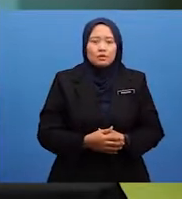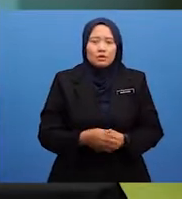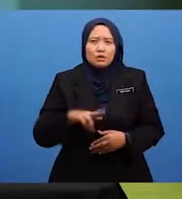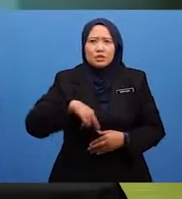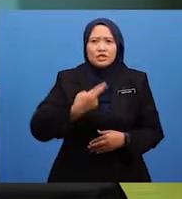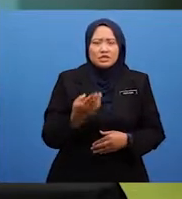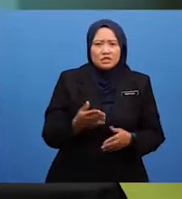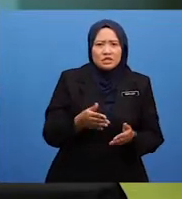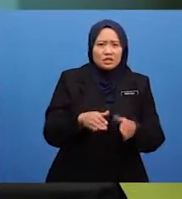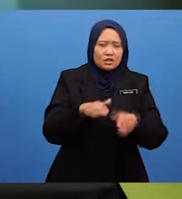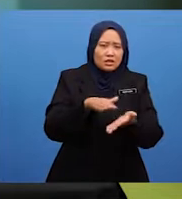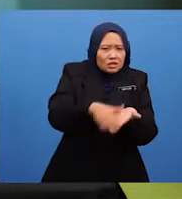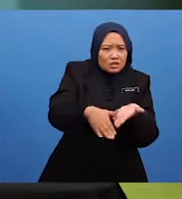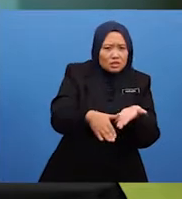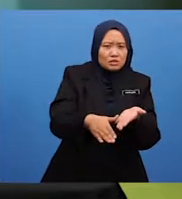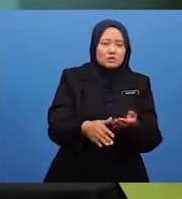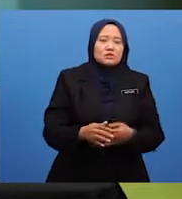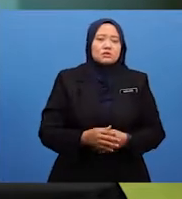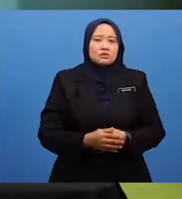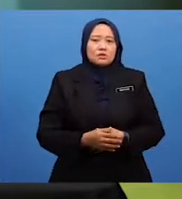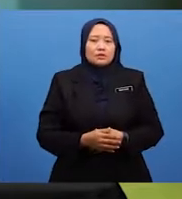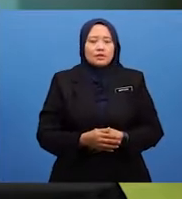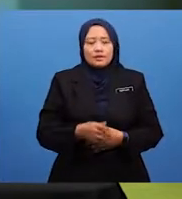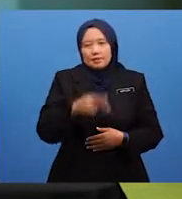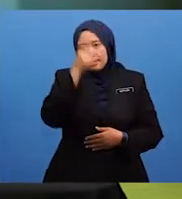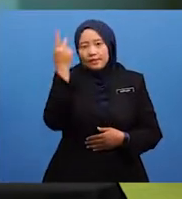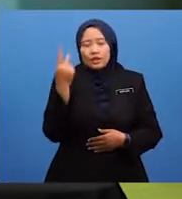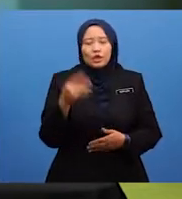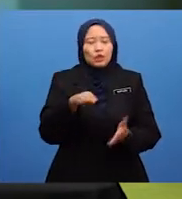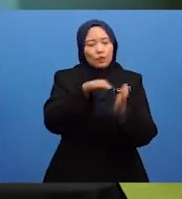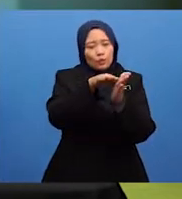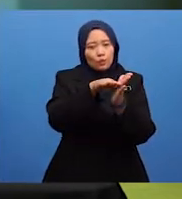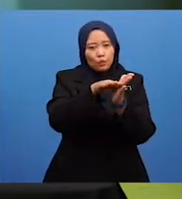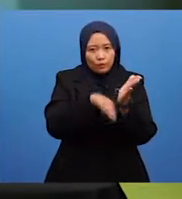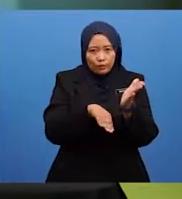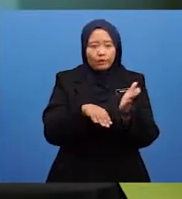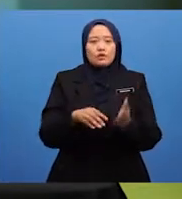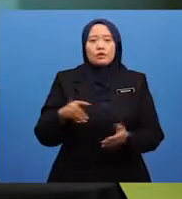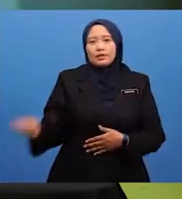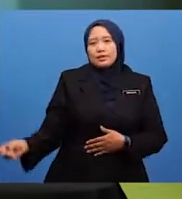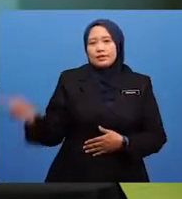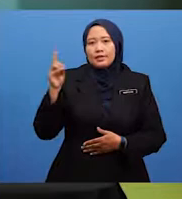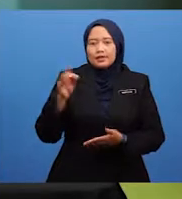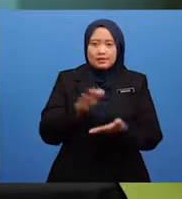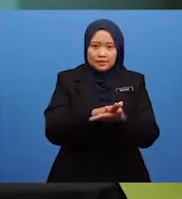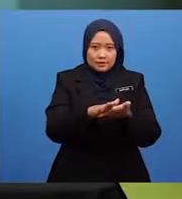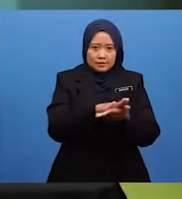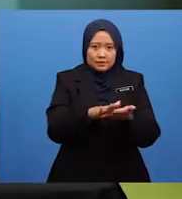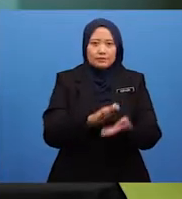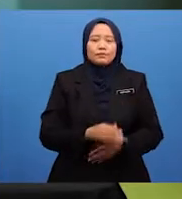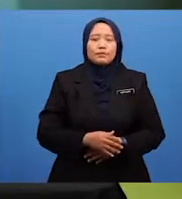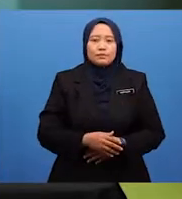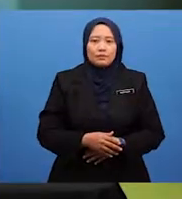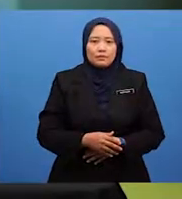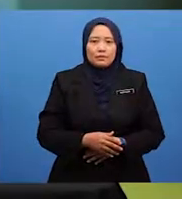Ya, kerana kurang daya geseran. Murid-murid faham ya? Mari